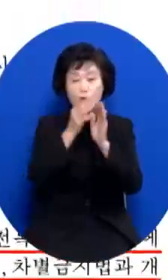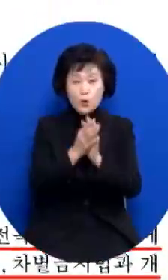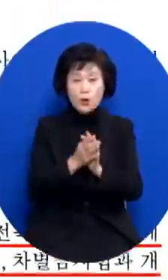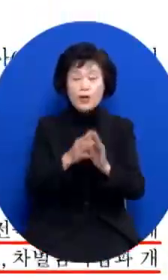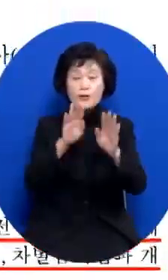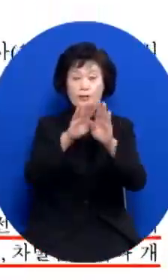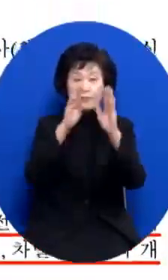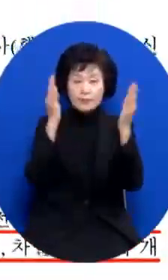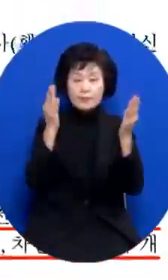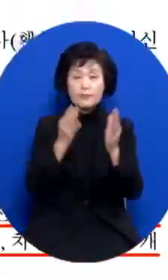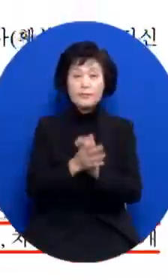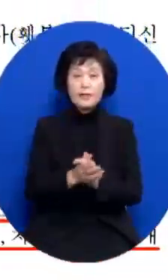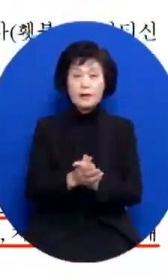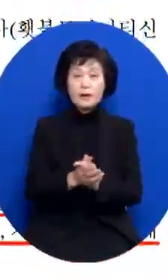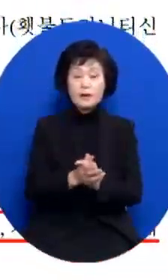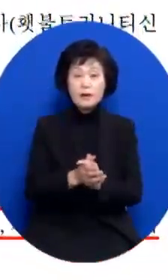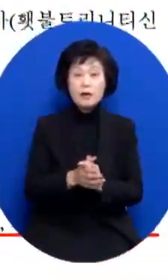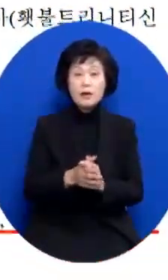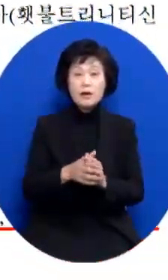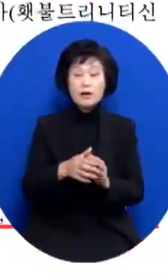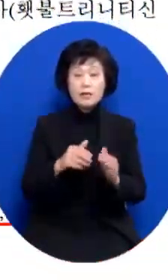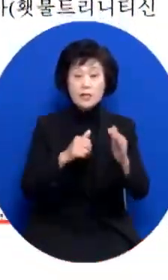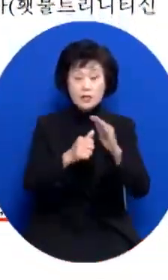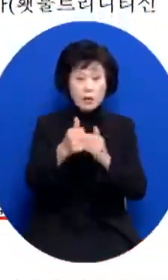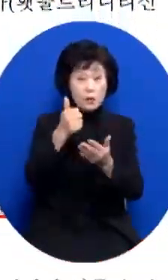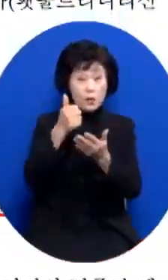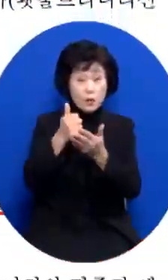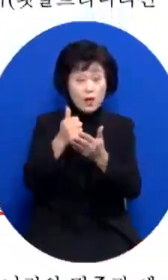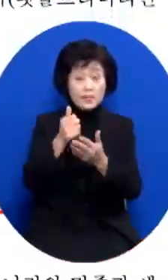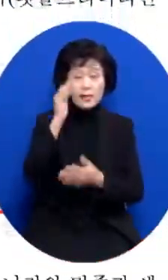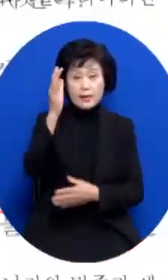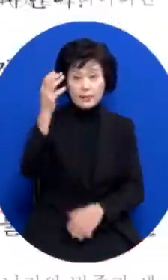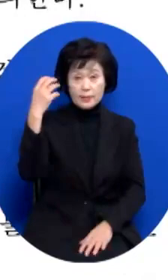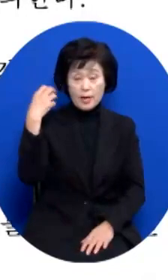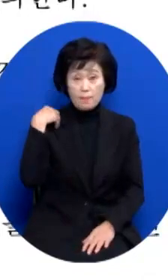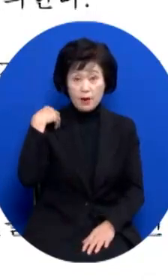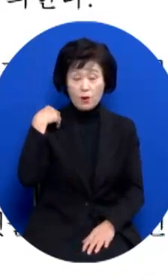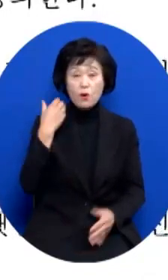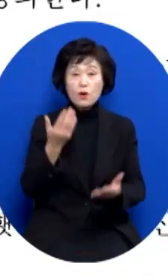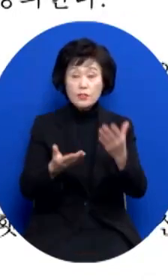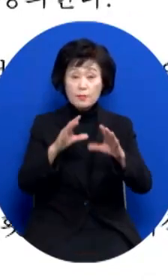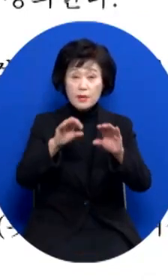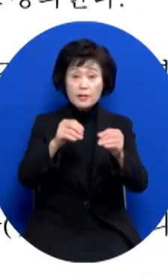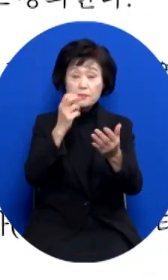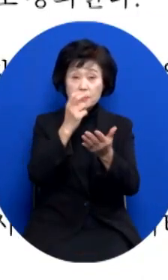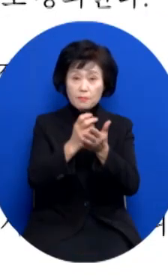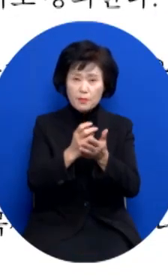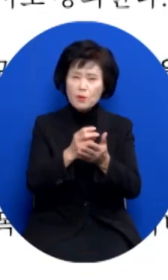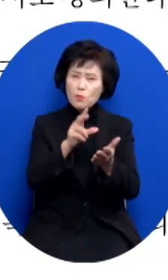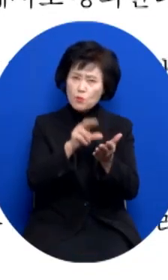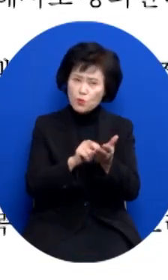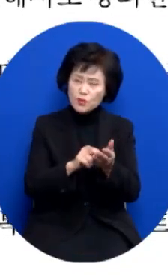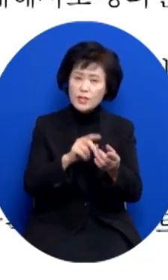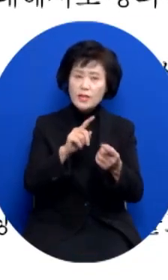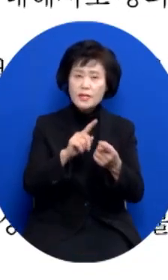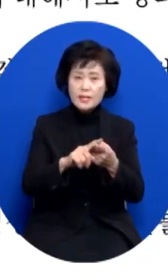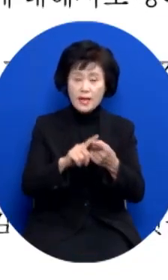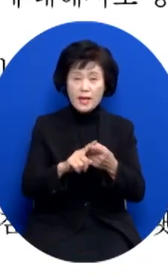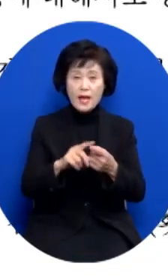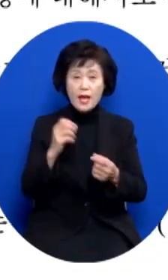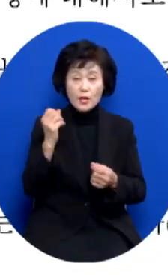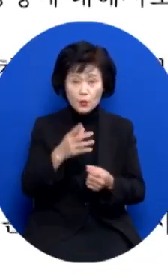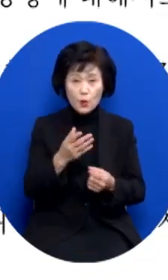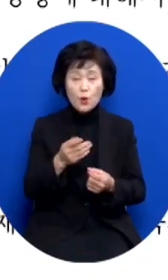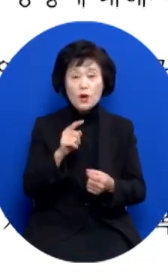기도회에서는 세계 성씨와 운동본부 전용태 대표회장이 강사로 나서 포괄적 차별금지법의 문제점과 함께